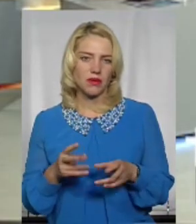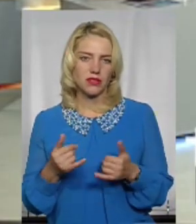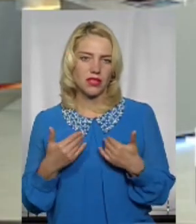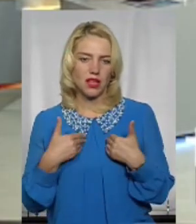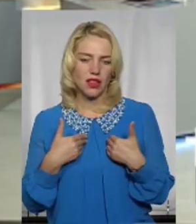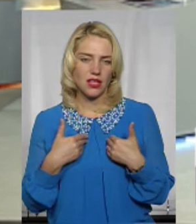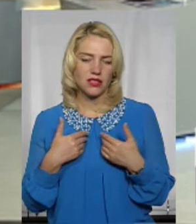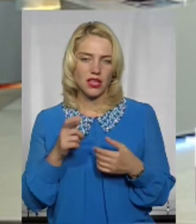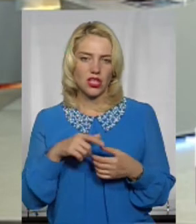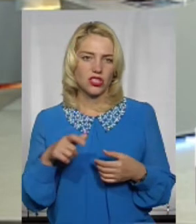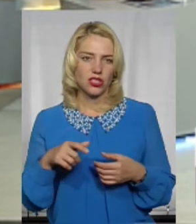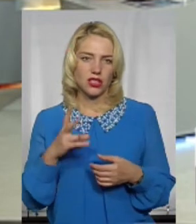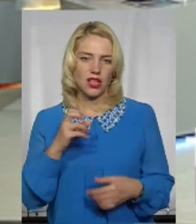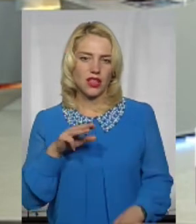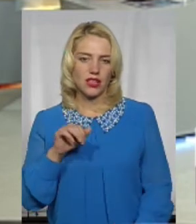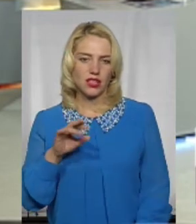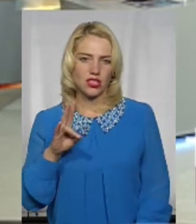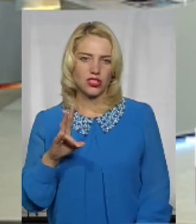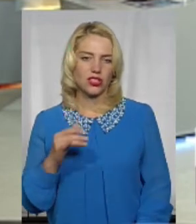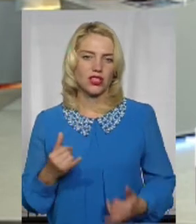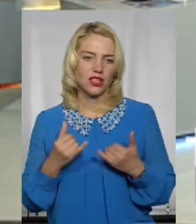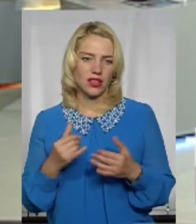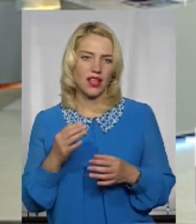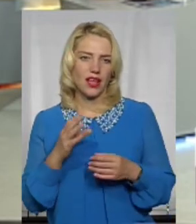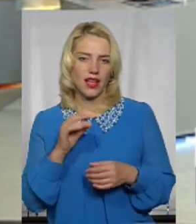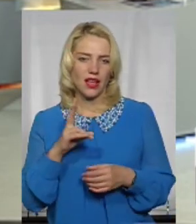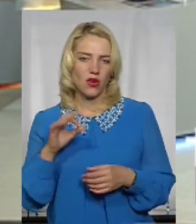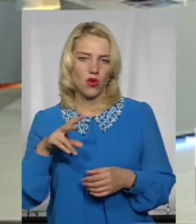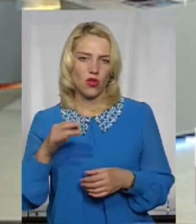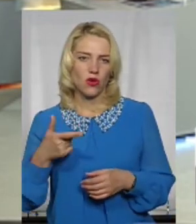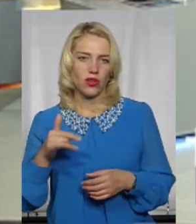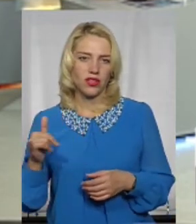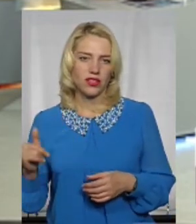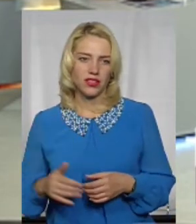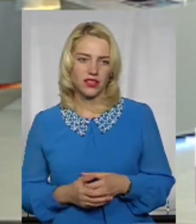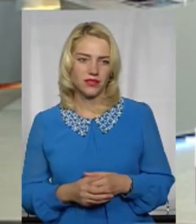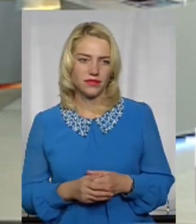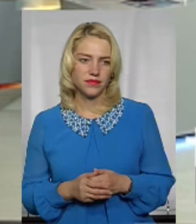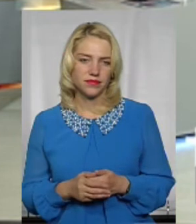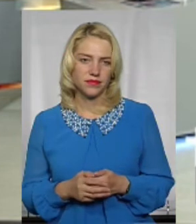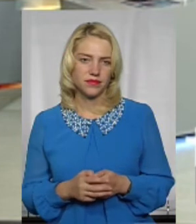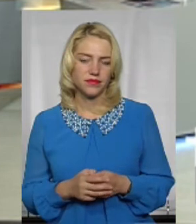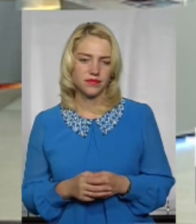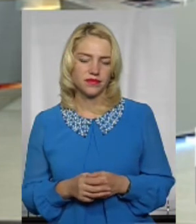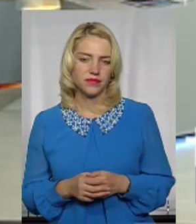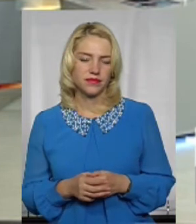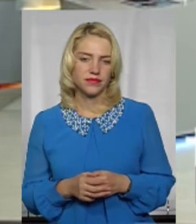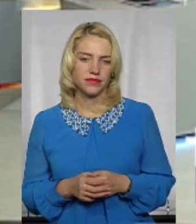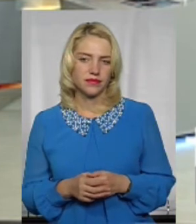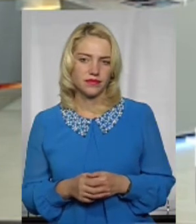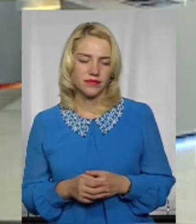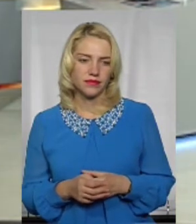нас, жителей города Нетишин, и в целом для экологии? З Нетішина, я так розумію. Дякую за